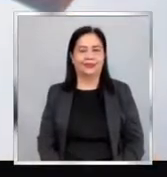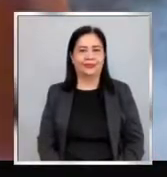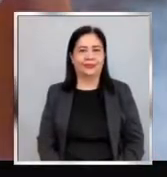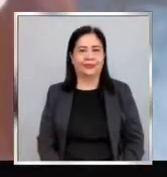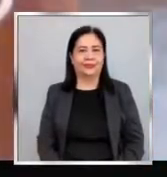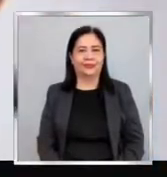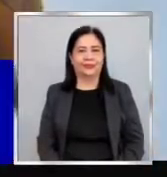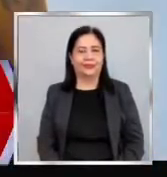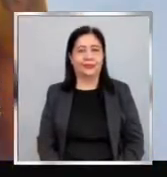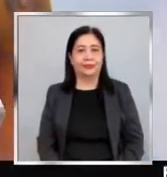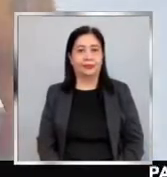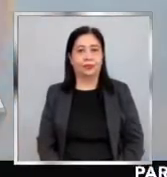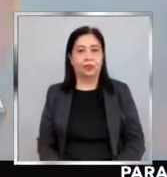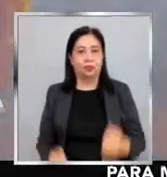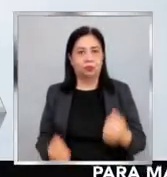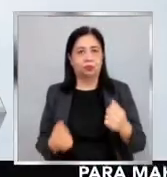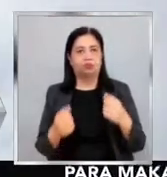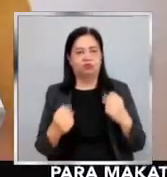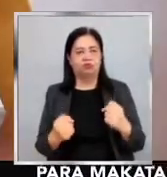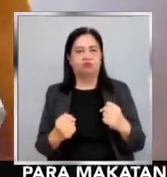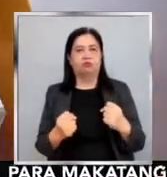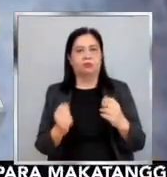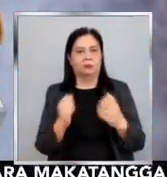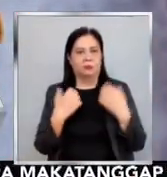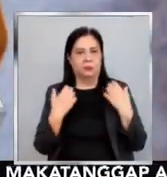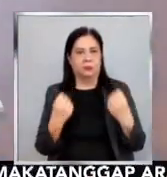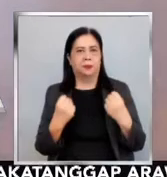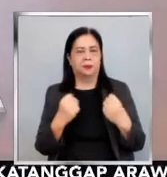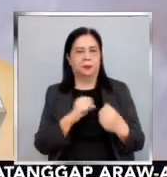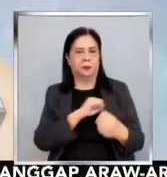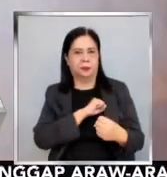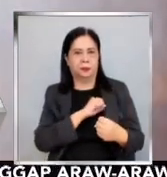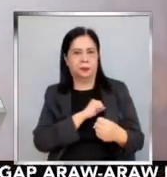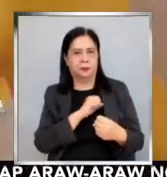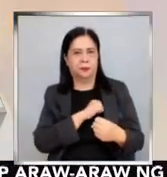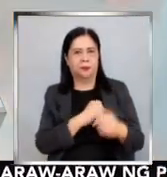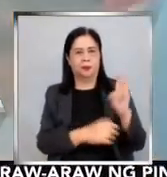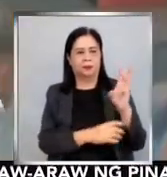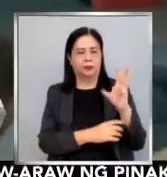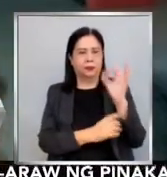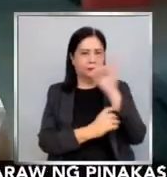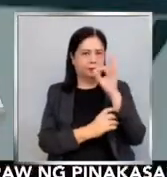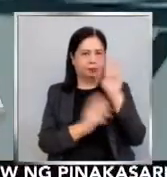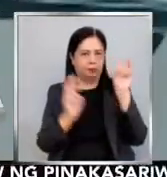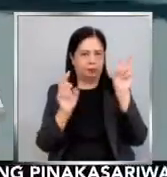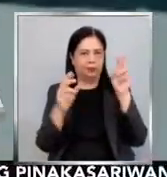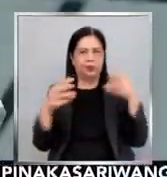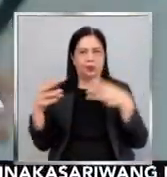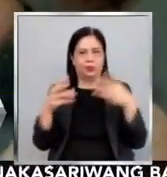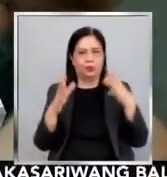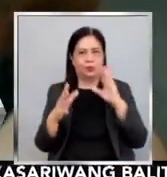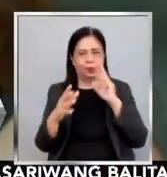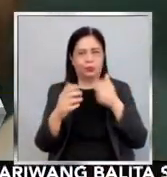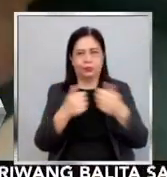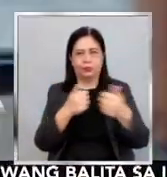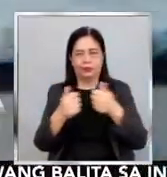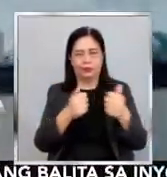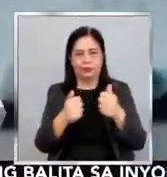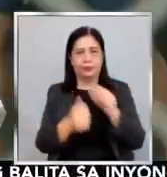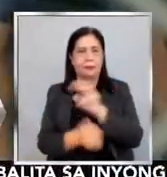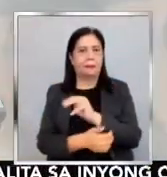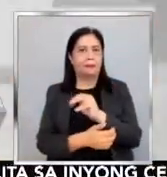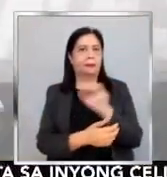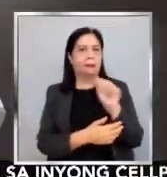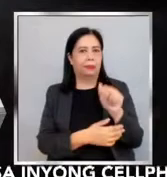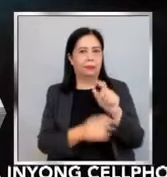Kwento ng lakas at determinasyon. Yan ang ipapakita ng 16 na Pilipinong mandirigma na maglalaban-laban sa Mixed Martial Arts